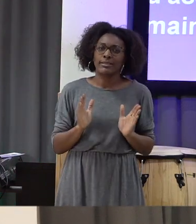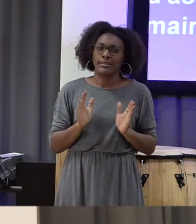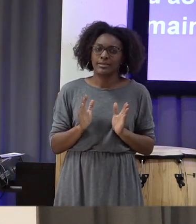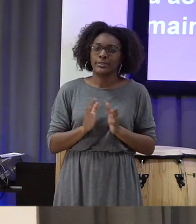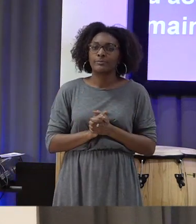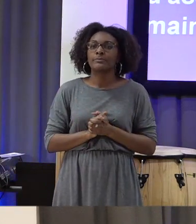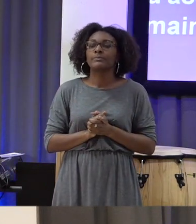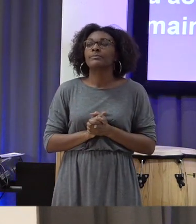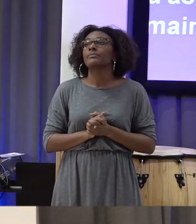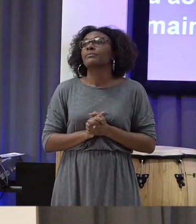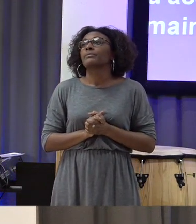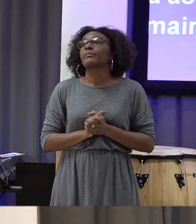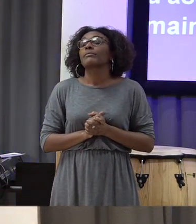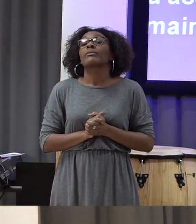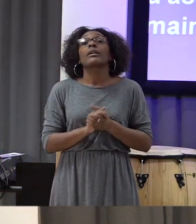Il est dit,